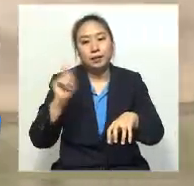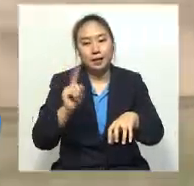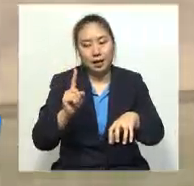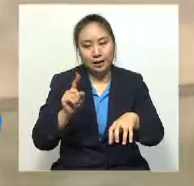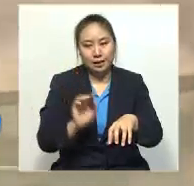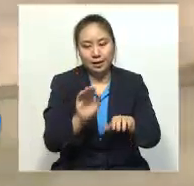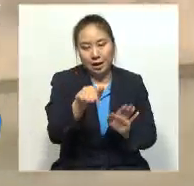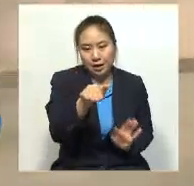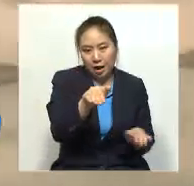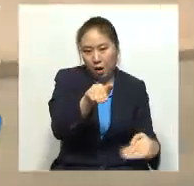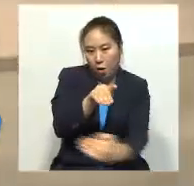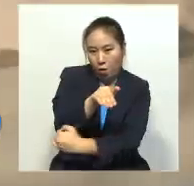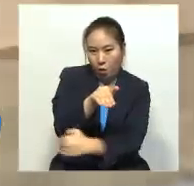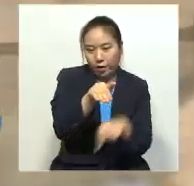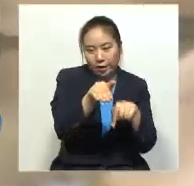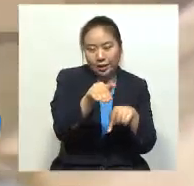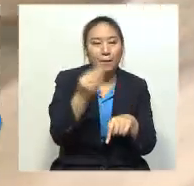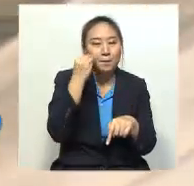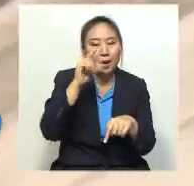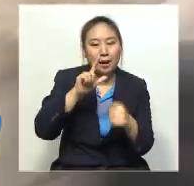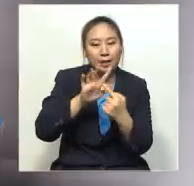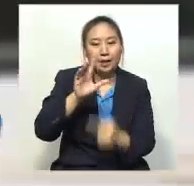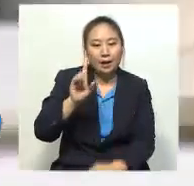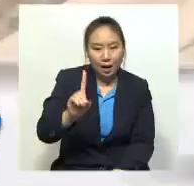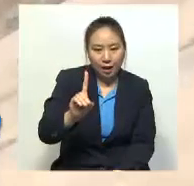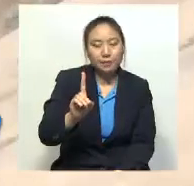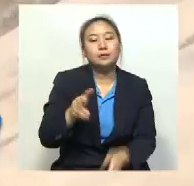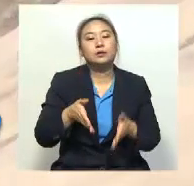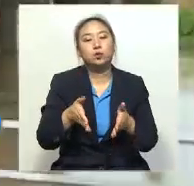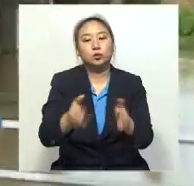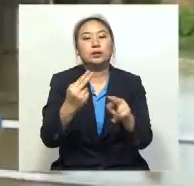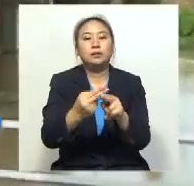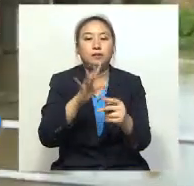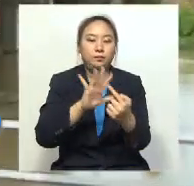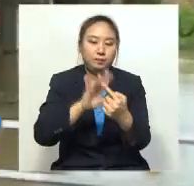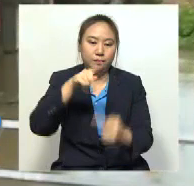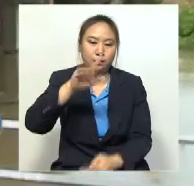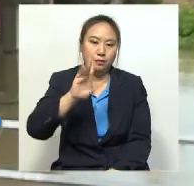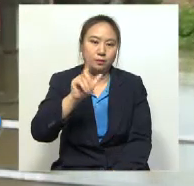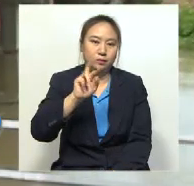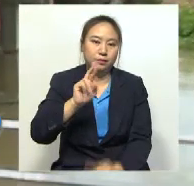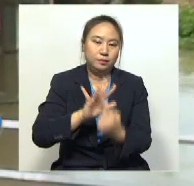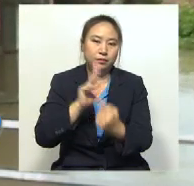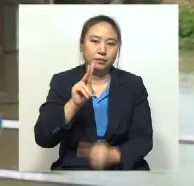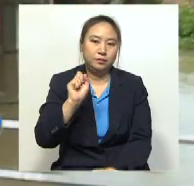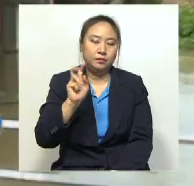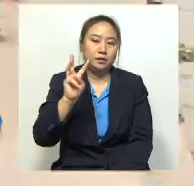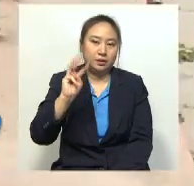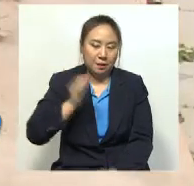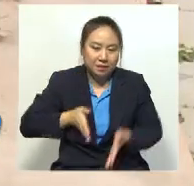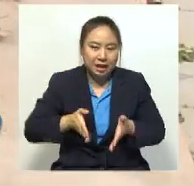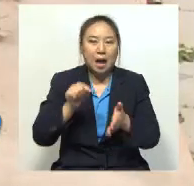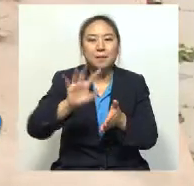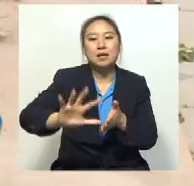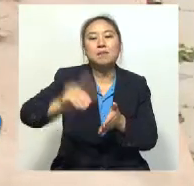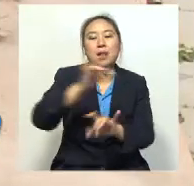อดบันไดอิฐแล้วก็ที่บริเวณทางลอดบ้านลาดถนนเพชรเกษมค่ะซึ่งถือว่าเป็น2ช่องทางหลักเข้าเมืองเพชรบุรีเขาเตรียมแ